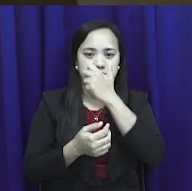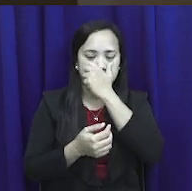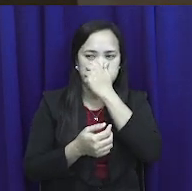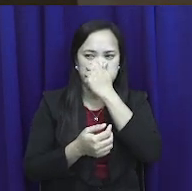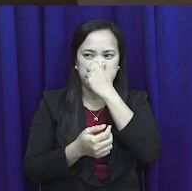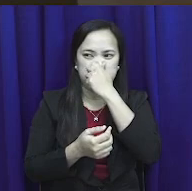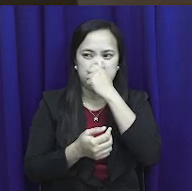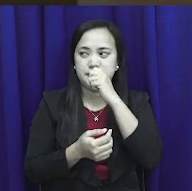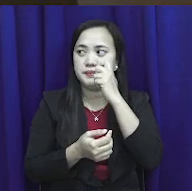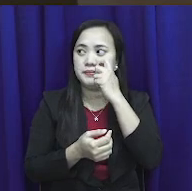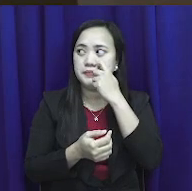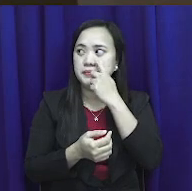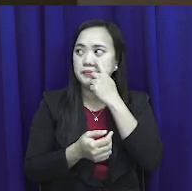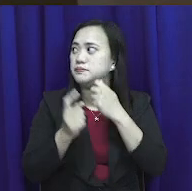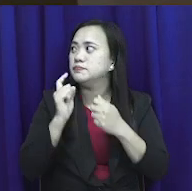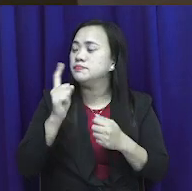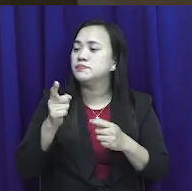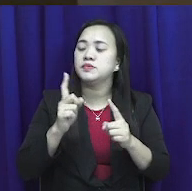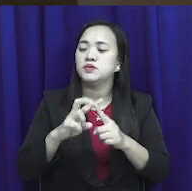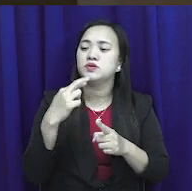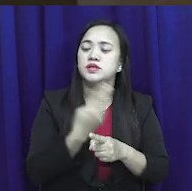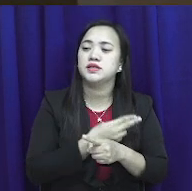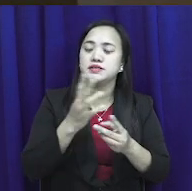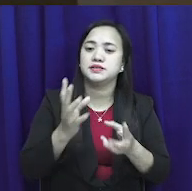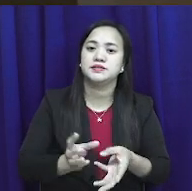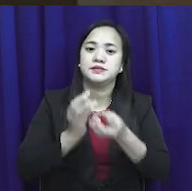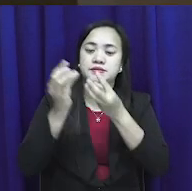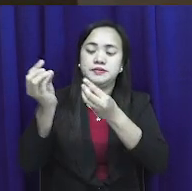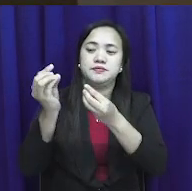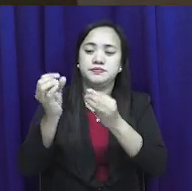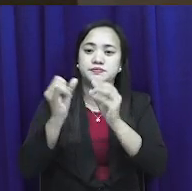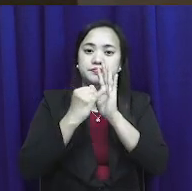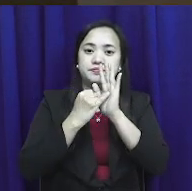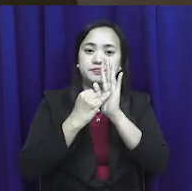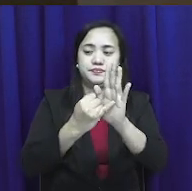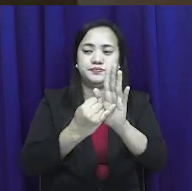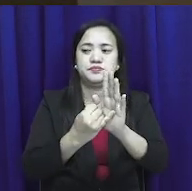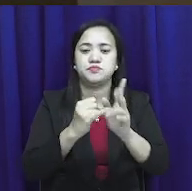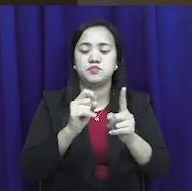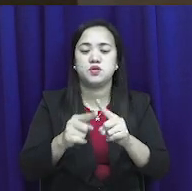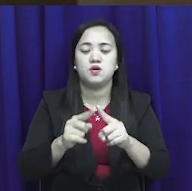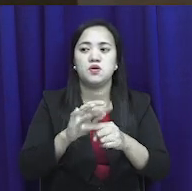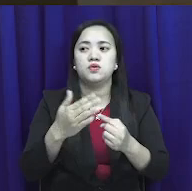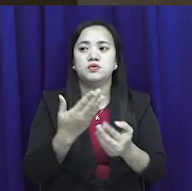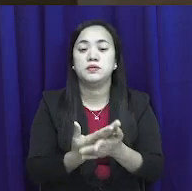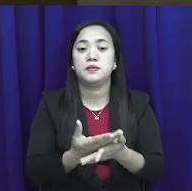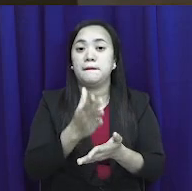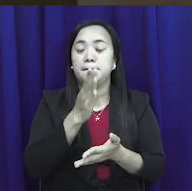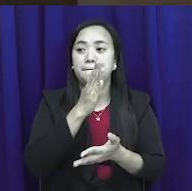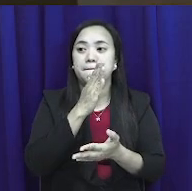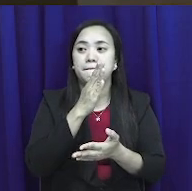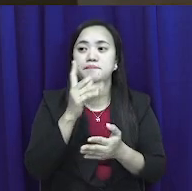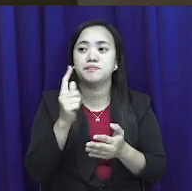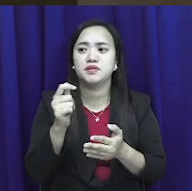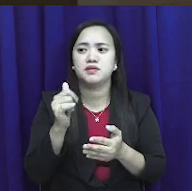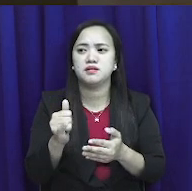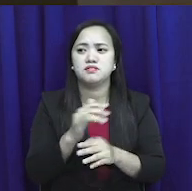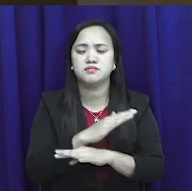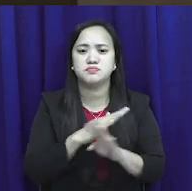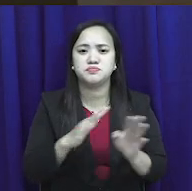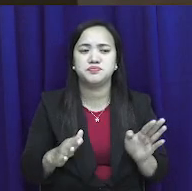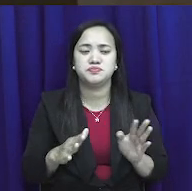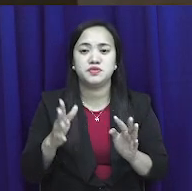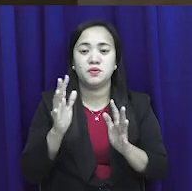na-appreciate ko yung kaninang ibinigay ninyong illustration about yung mga mothers na hindi na ma-identify pag